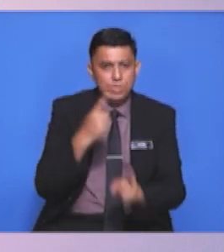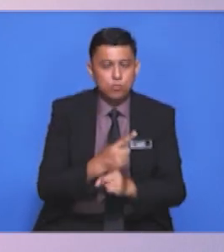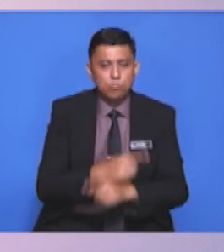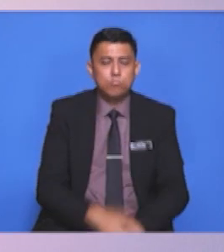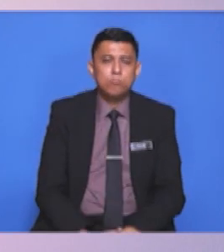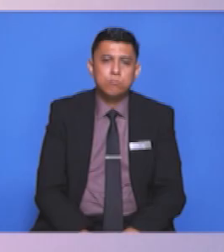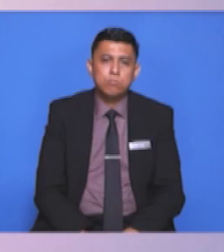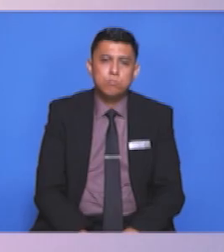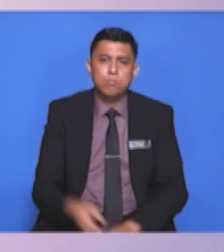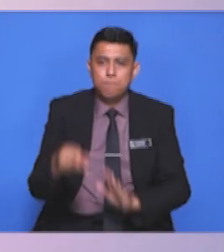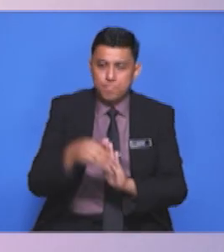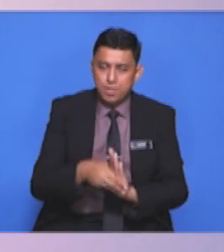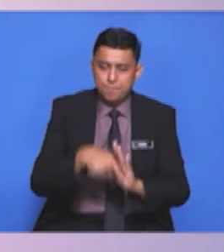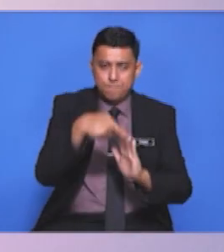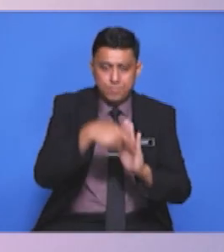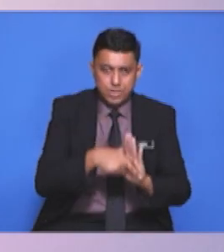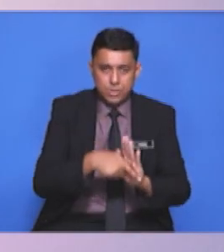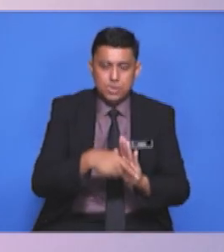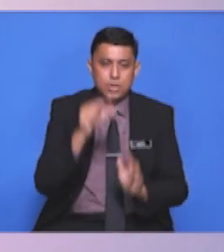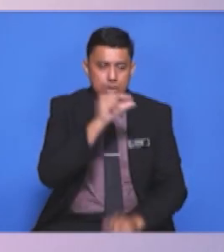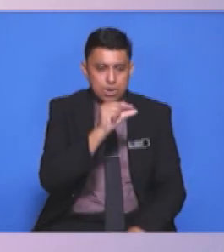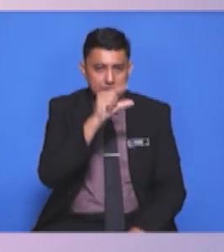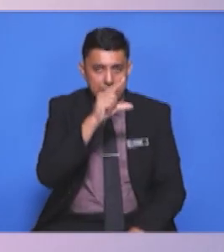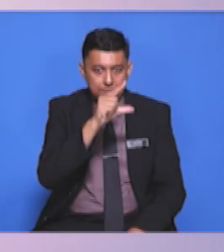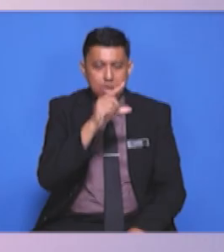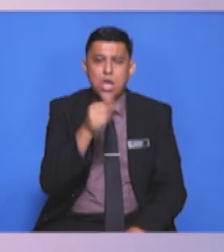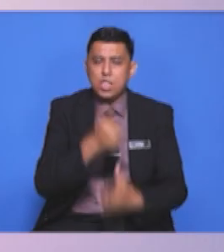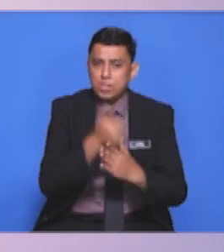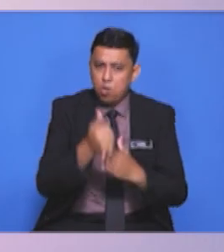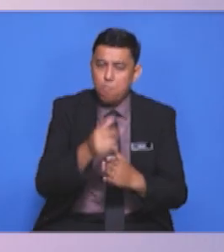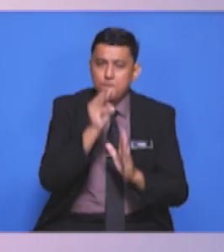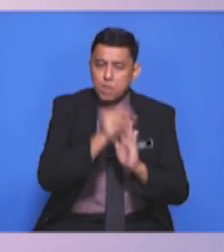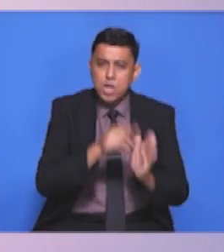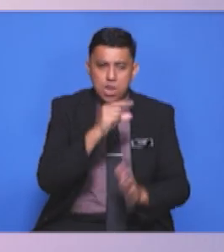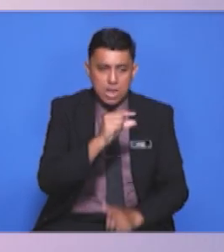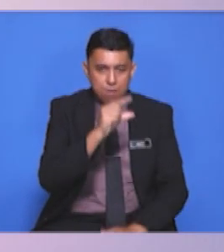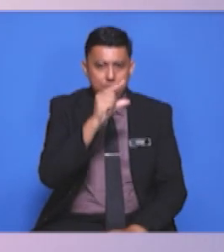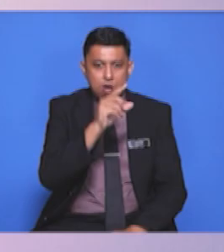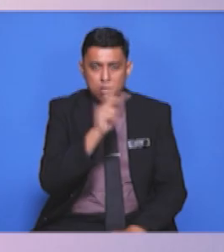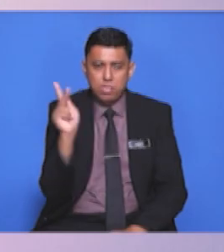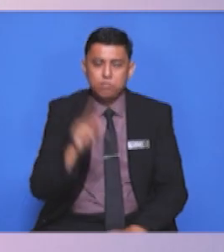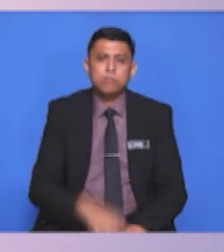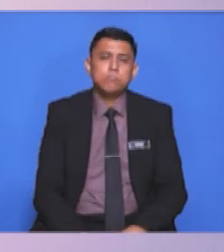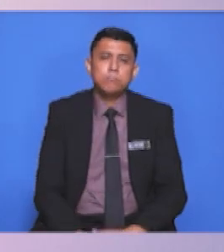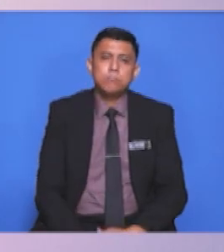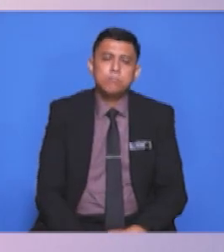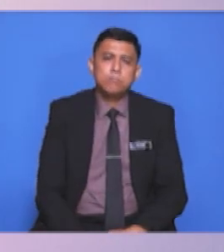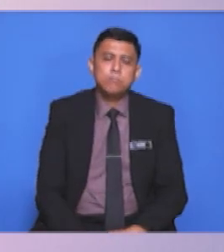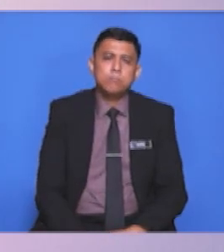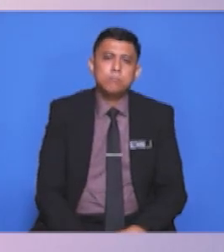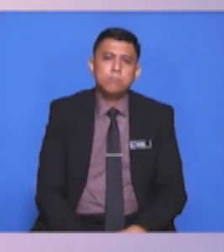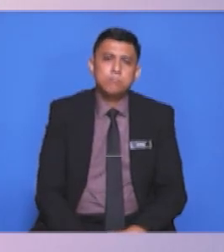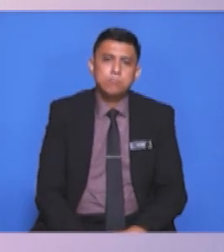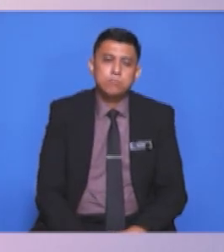Yela memperlebar Hai atau melemparkan ayat yang betul kerja-kerja